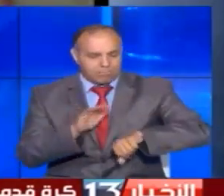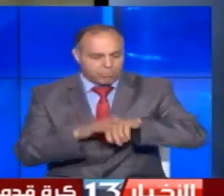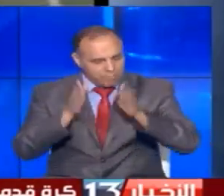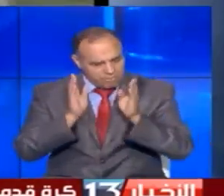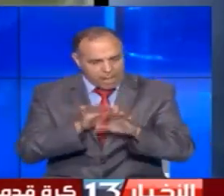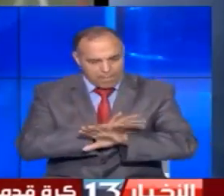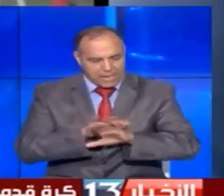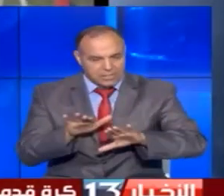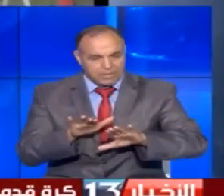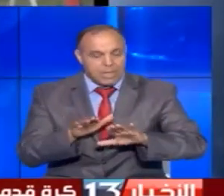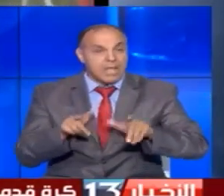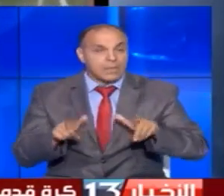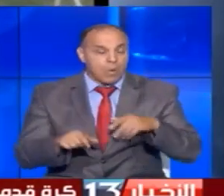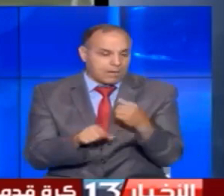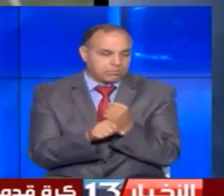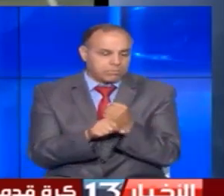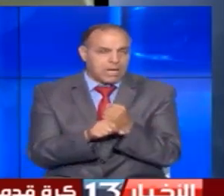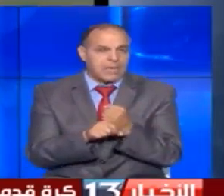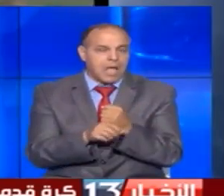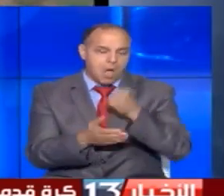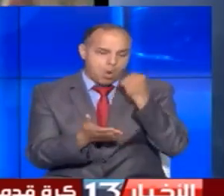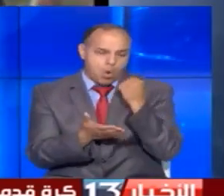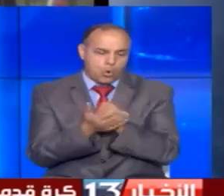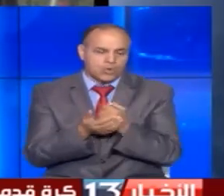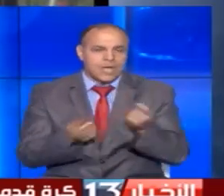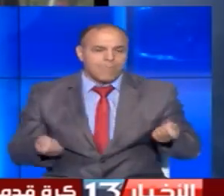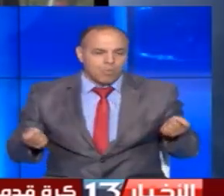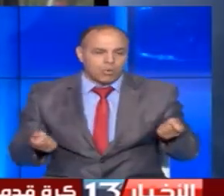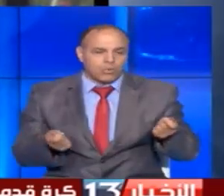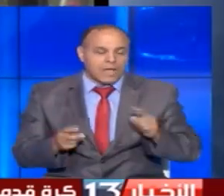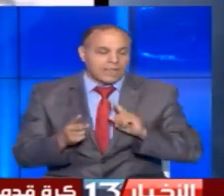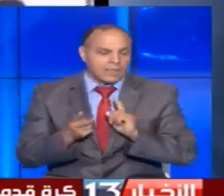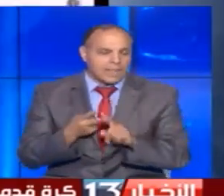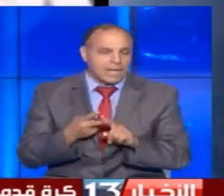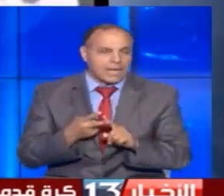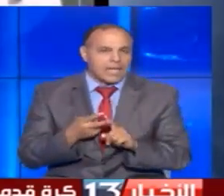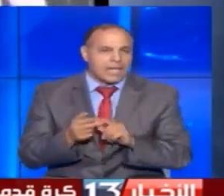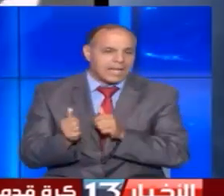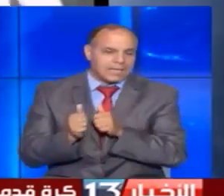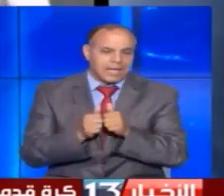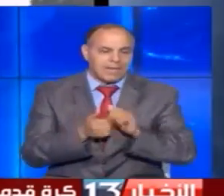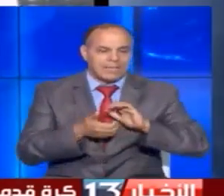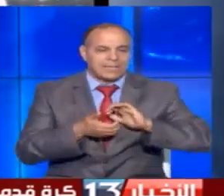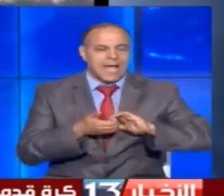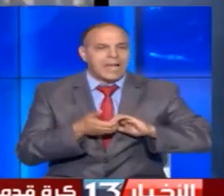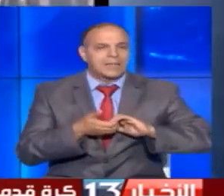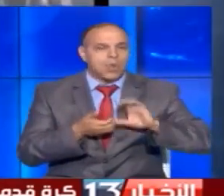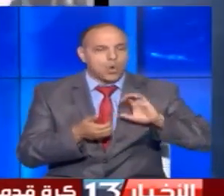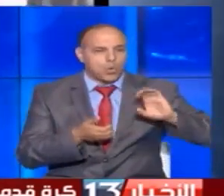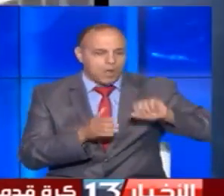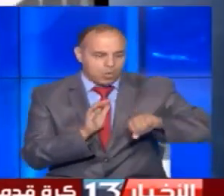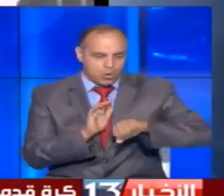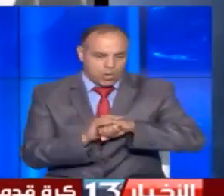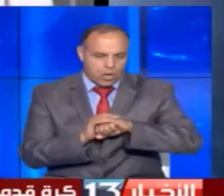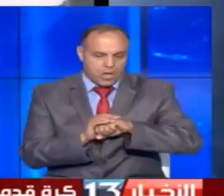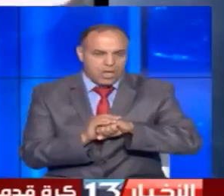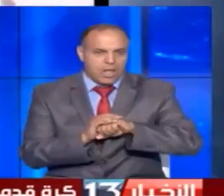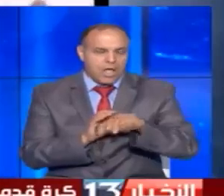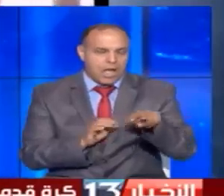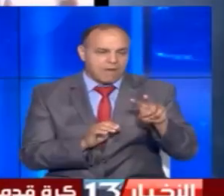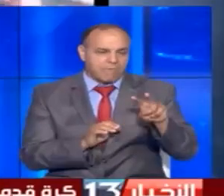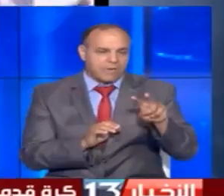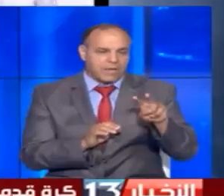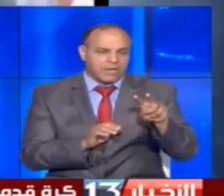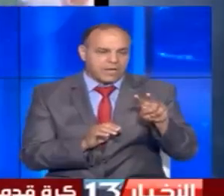وانه بدا العمل للحصول على رخصه للتدريب الثانيه التابعه للاتحاد الاوروبي لكره القدم عام الفين